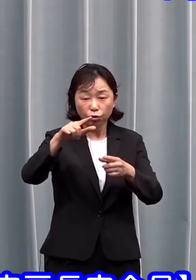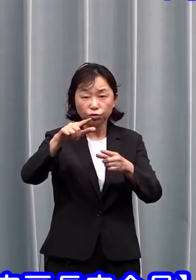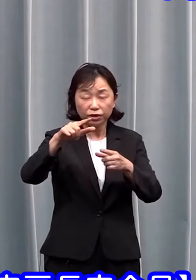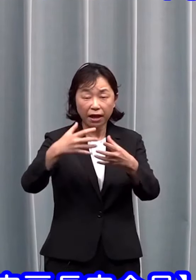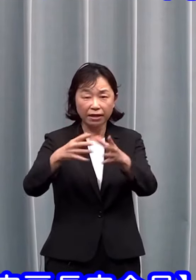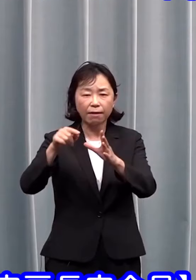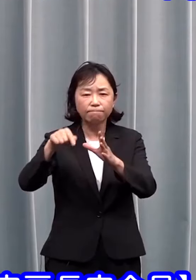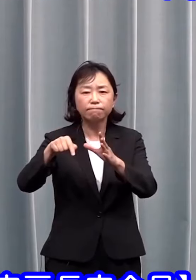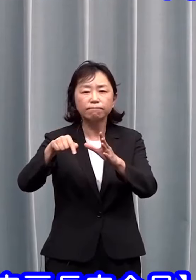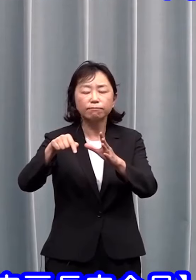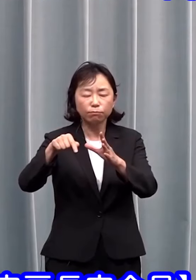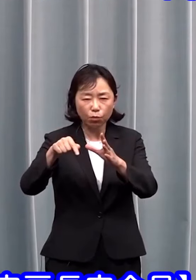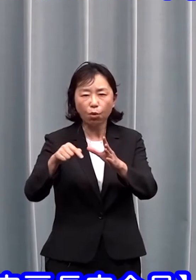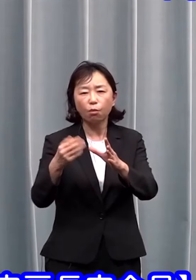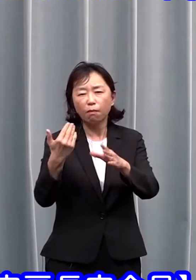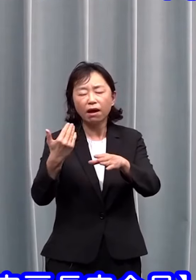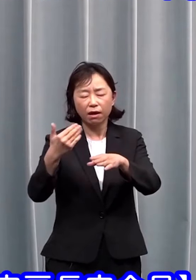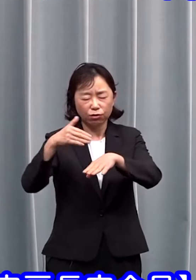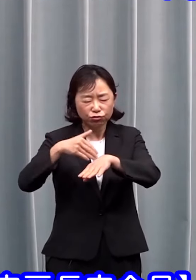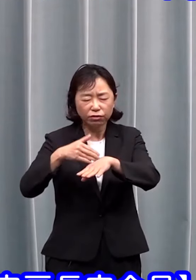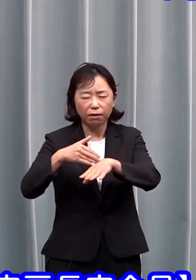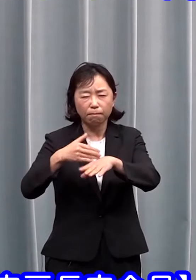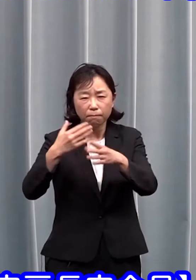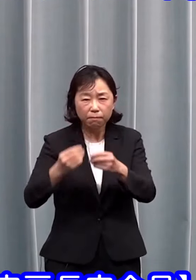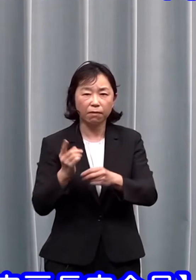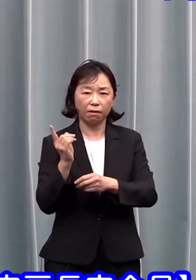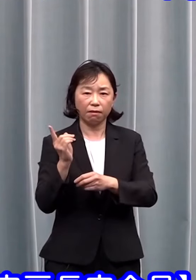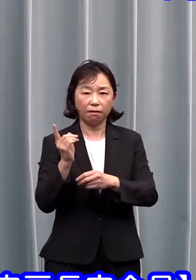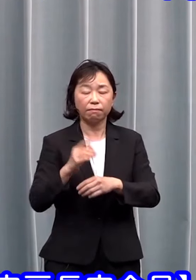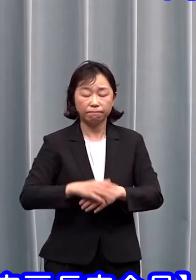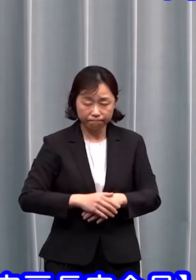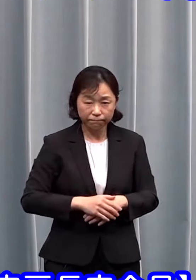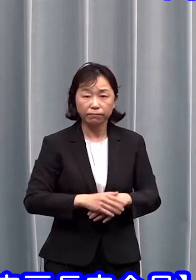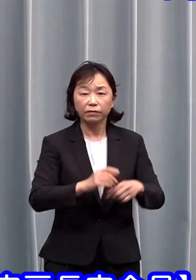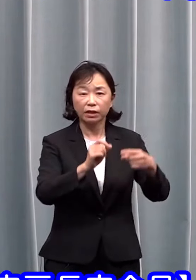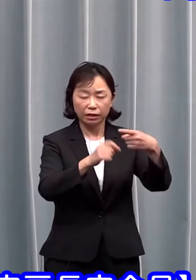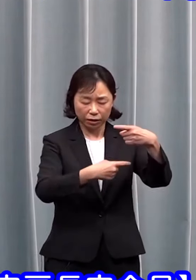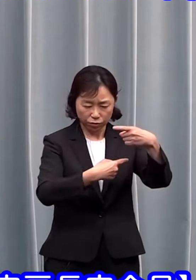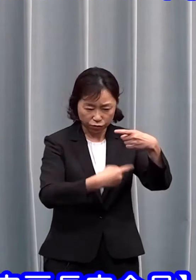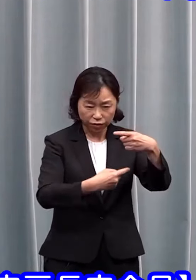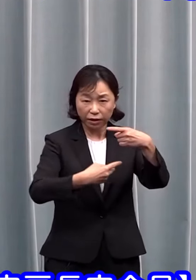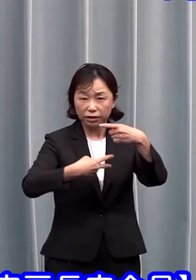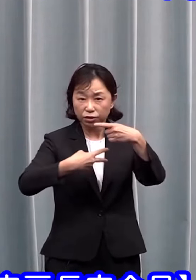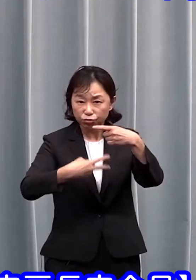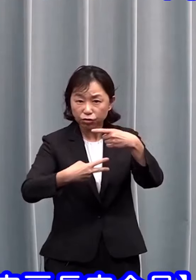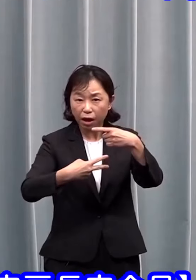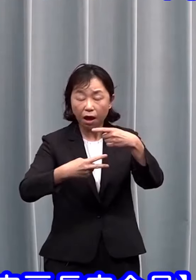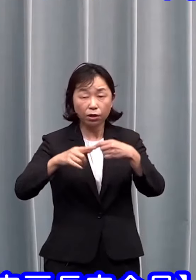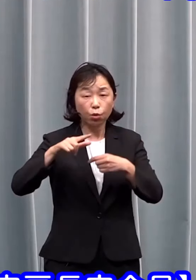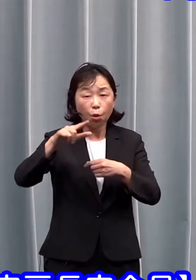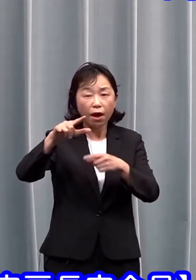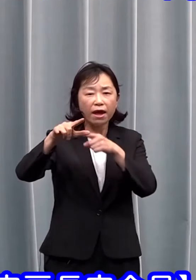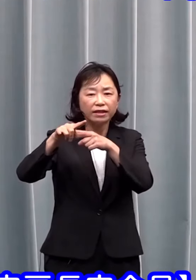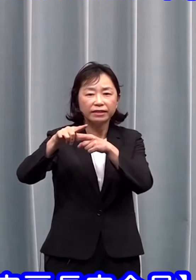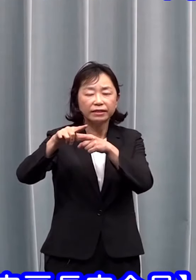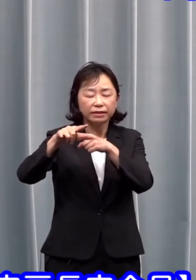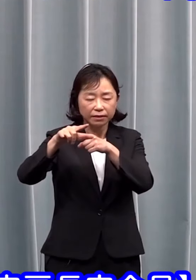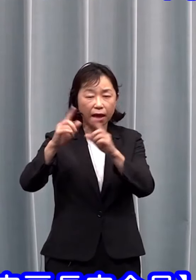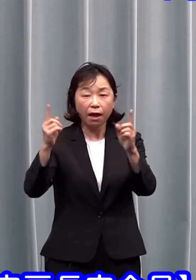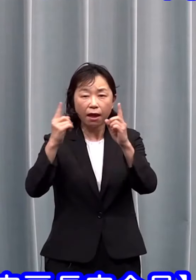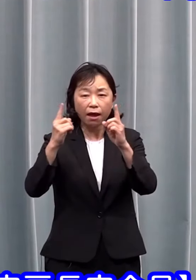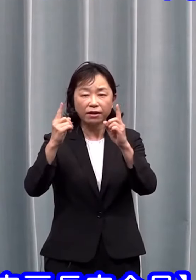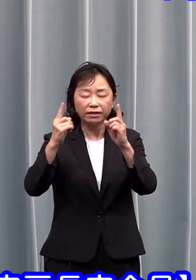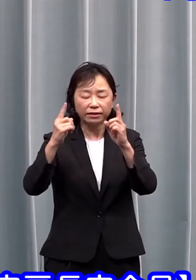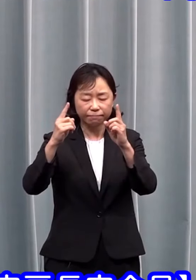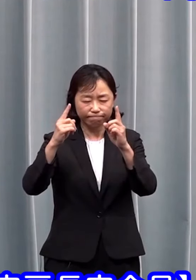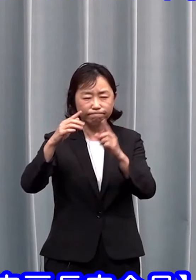で訓練までしておりました。ということで、やはりこの1日2日の自衛隊、特にヘリ部隊の投入というところに問題がな